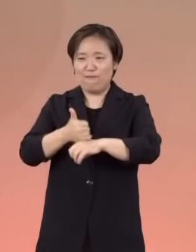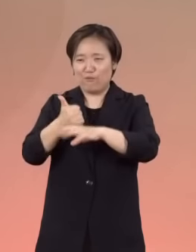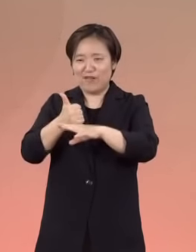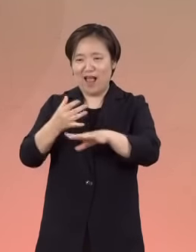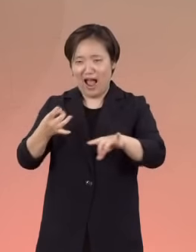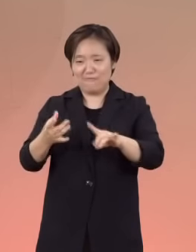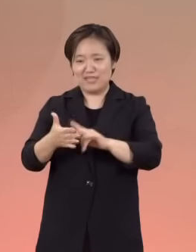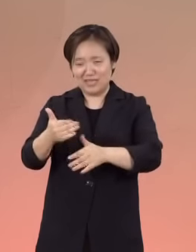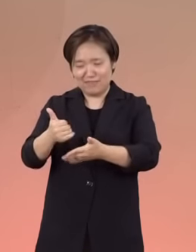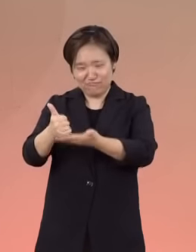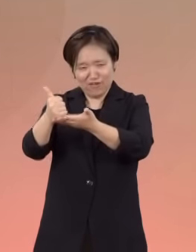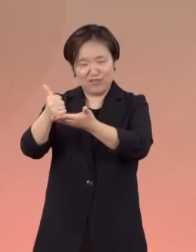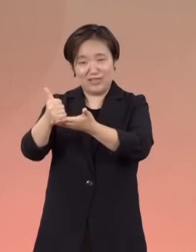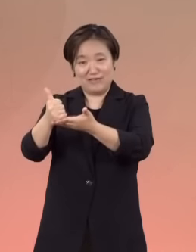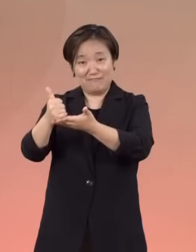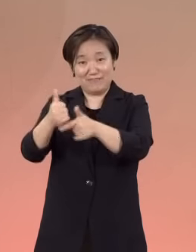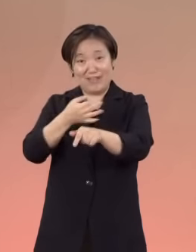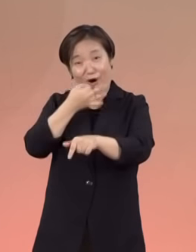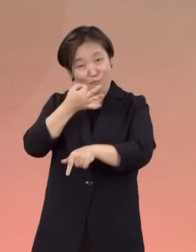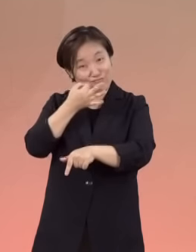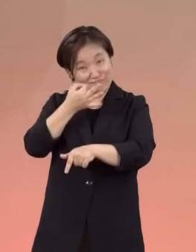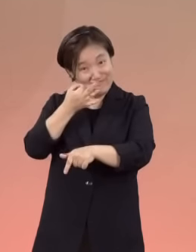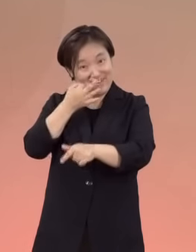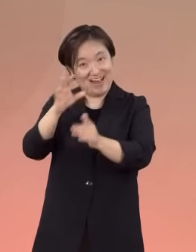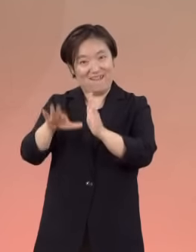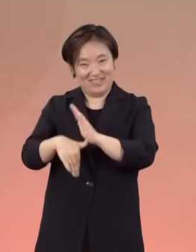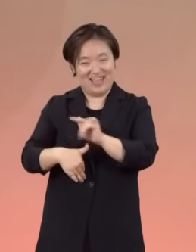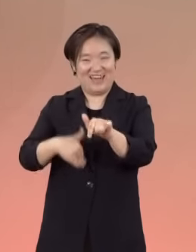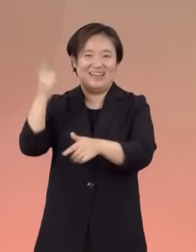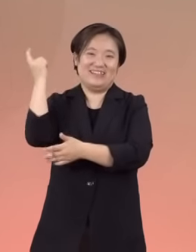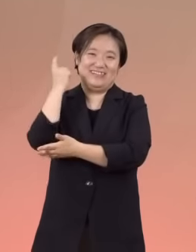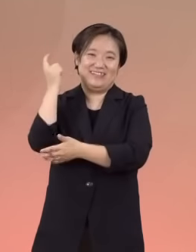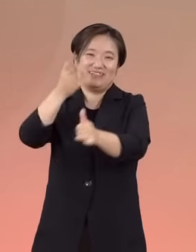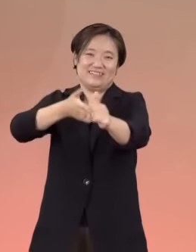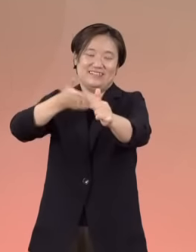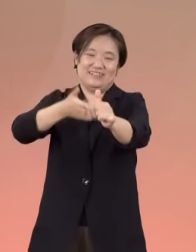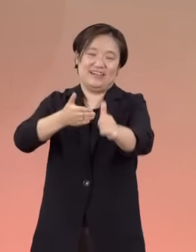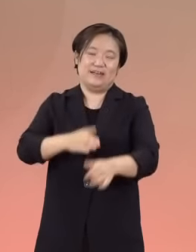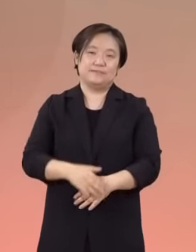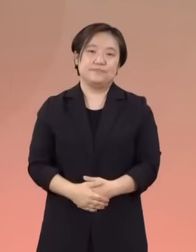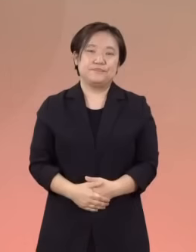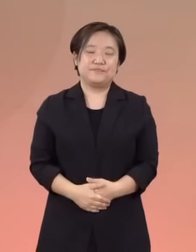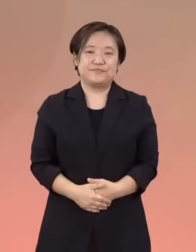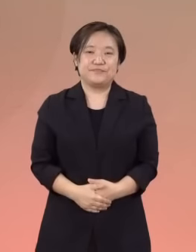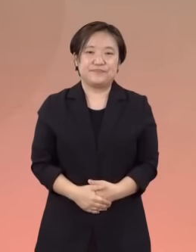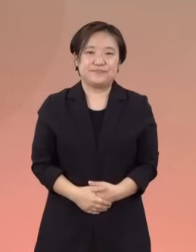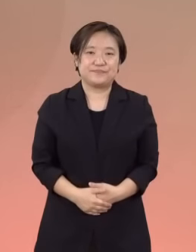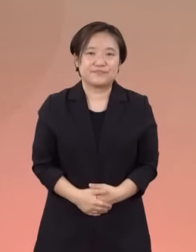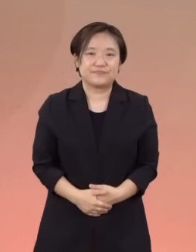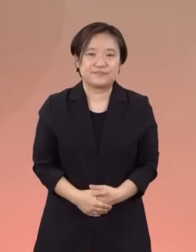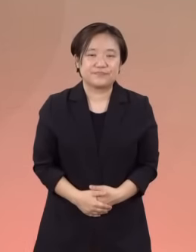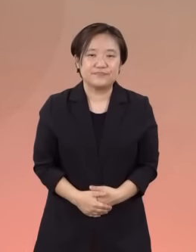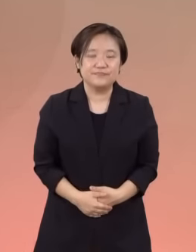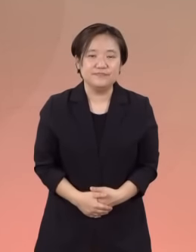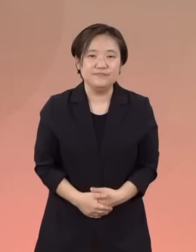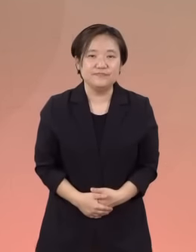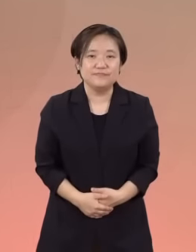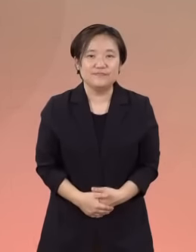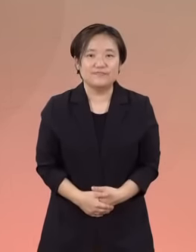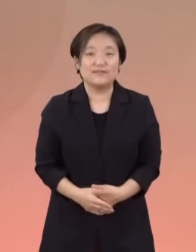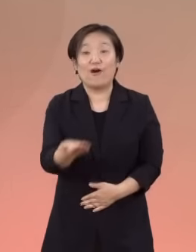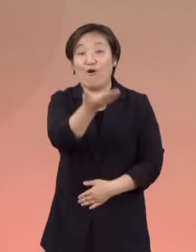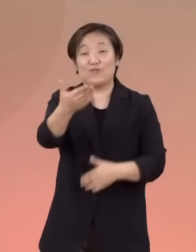귀신 이야기 백중 마지 낭 듣지 두 번째 이야기 여러분들 그냥 편안한 마음으로 한번